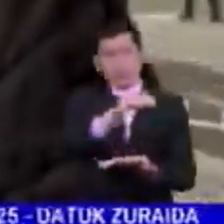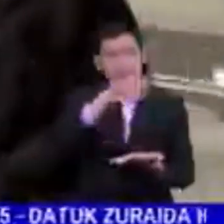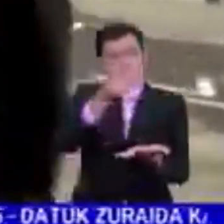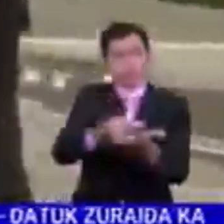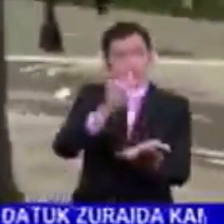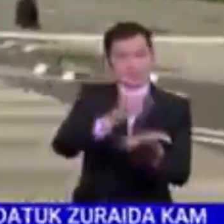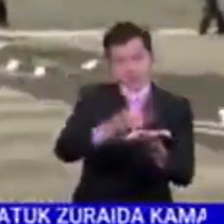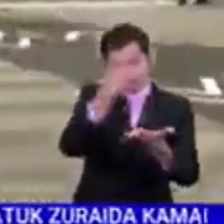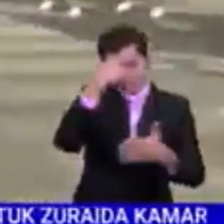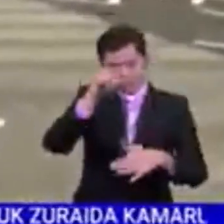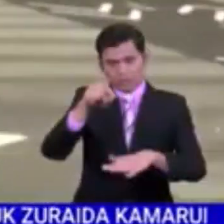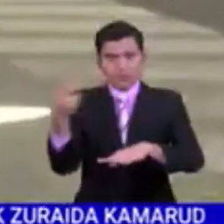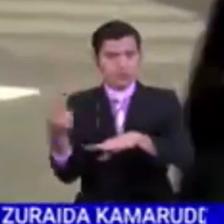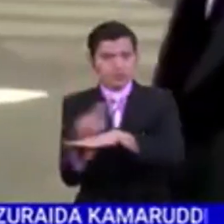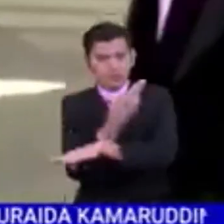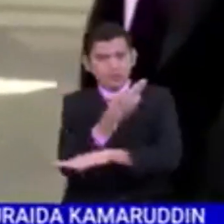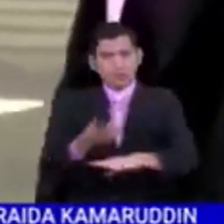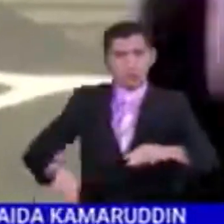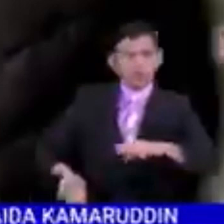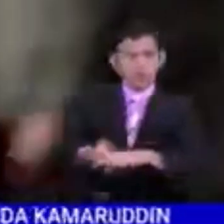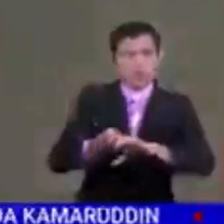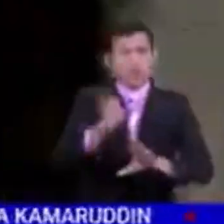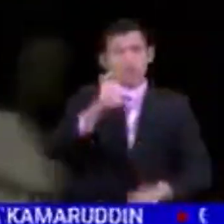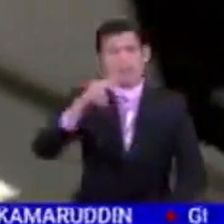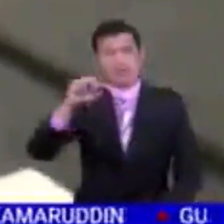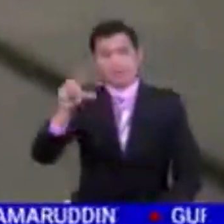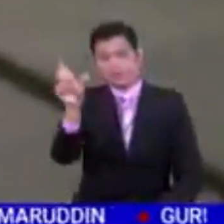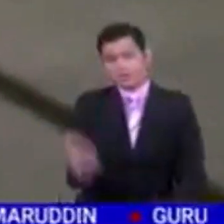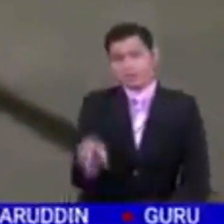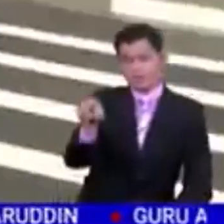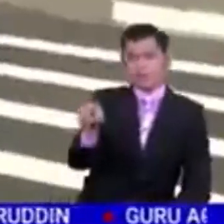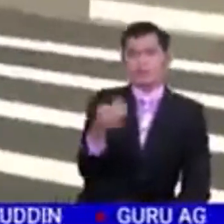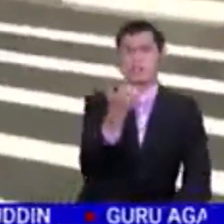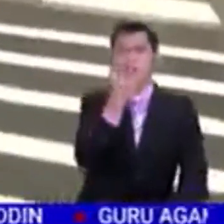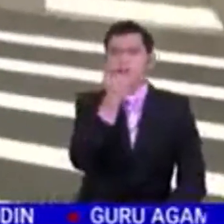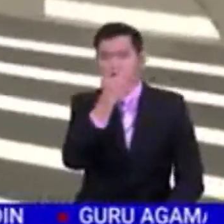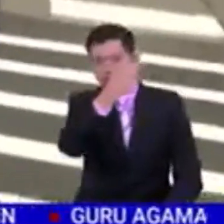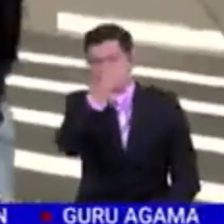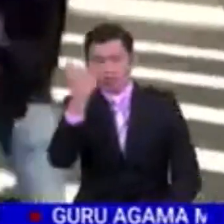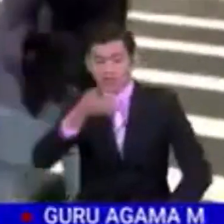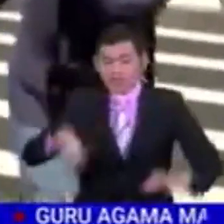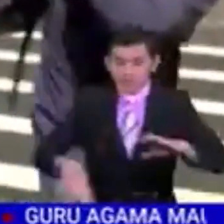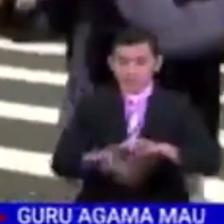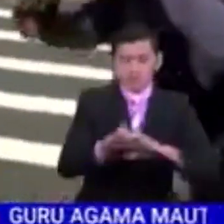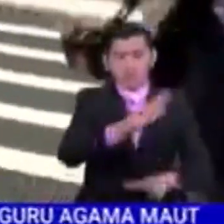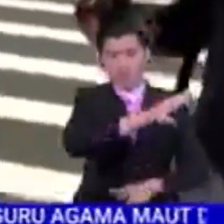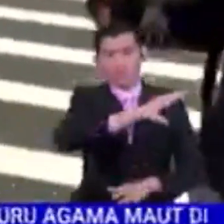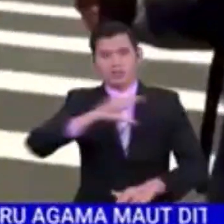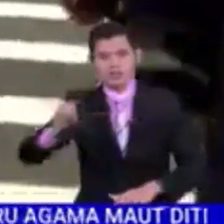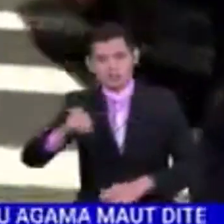untuk merasuah. Ng didapati bersalah atas tuduhan rasuah dan pengubahan wang haram.